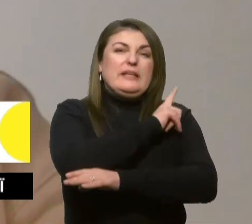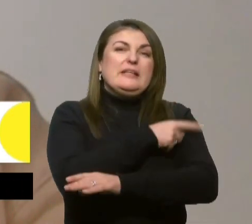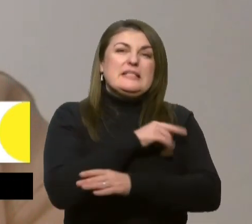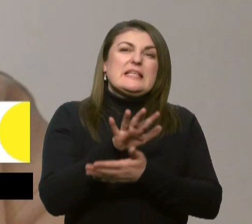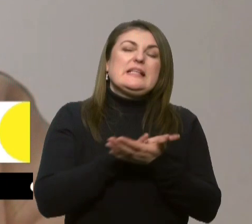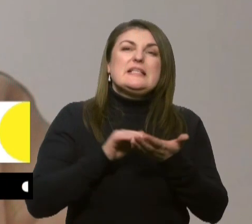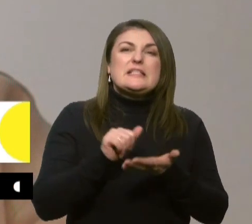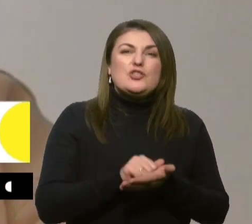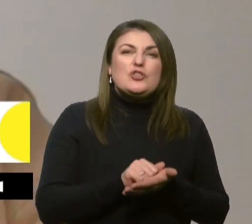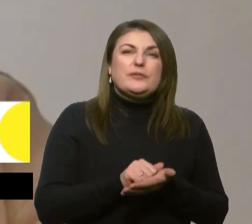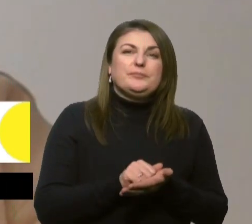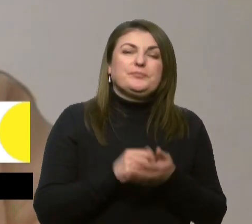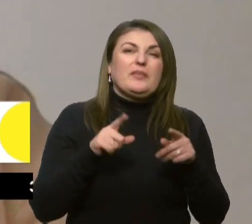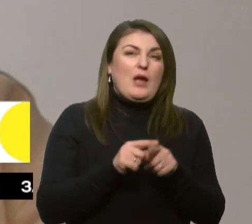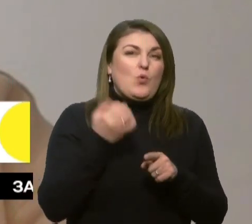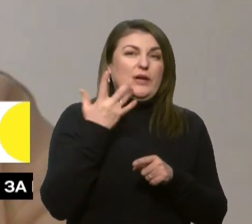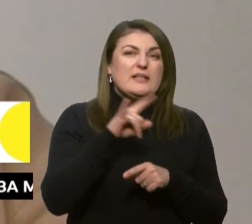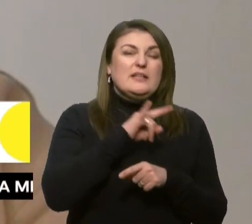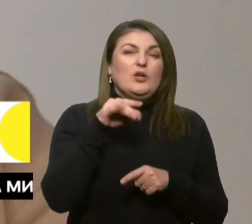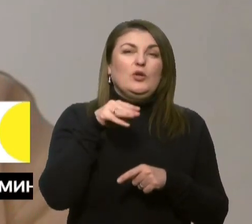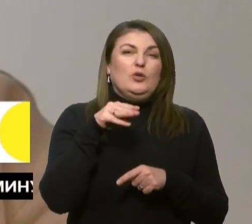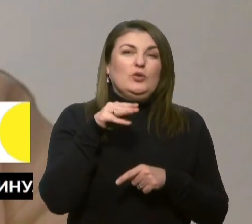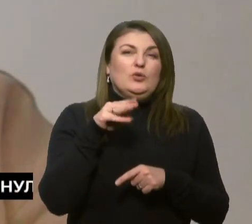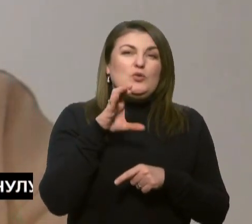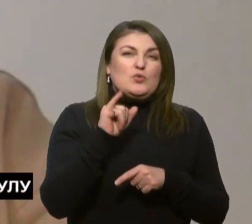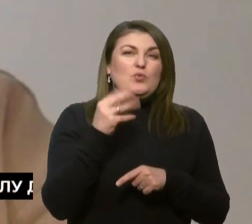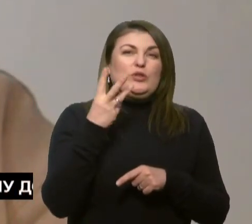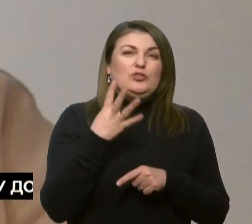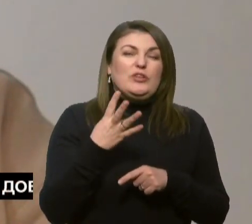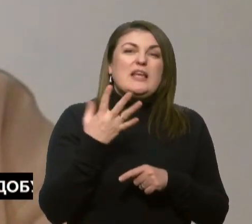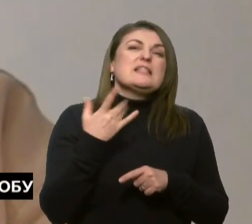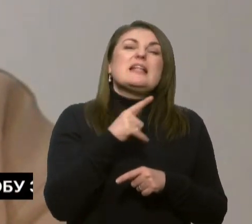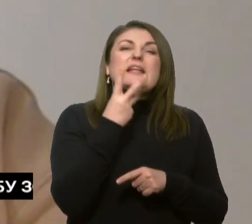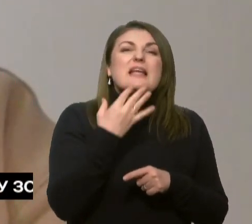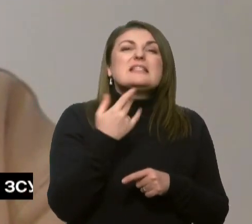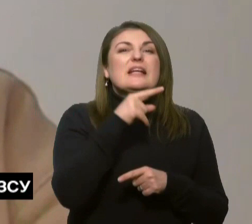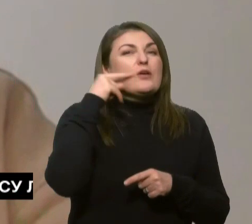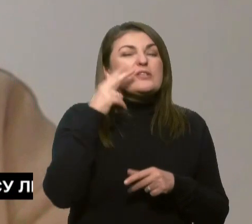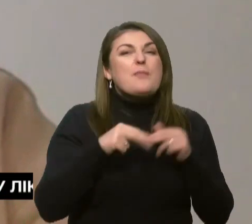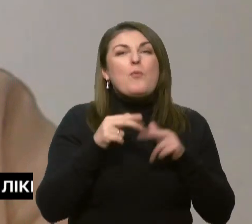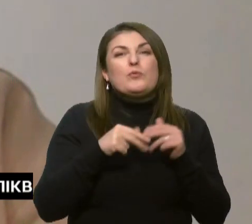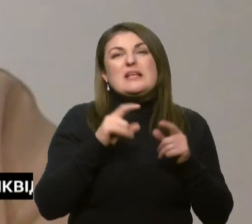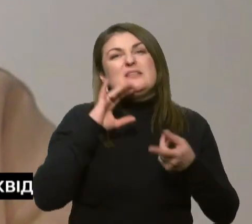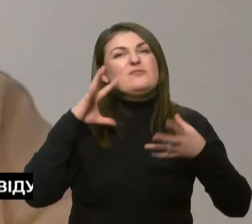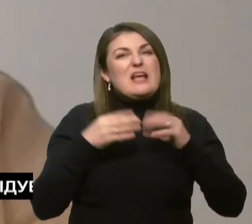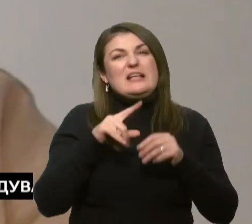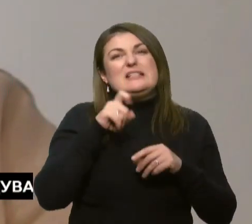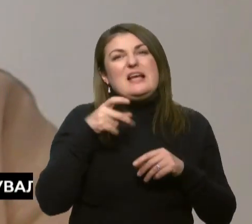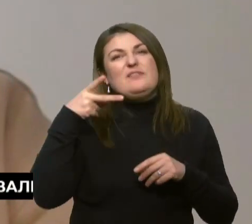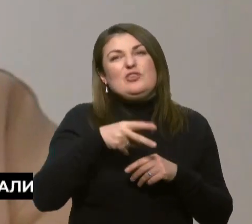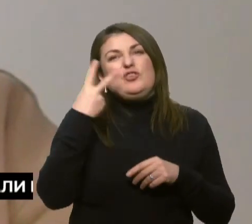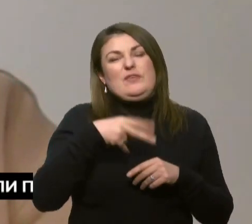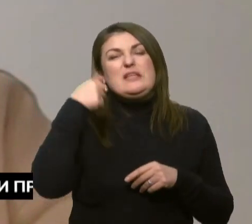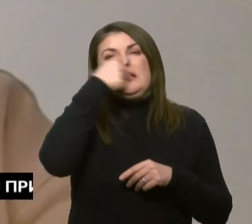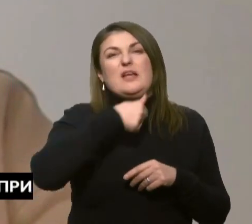знищили таку кількість літаків Су-34 за 3 дні, скільки Росія побудувала взагалі за 2020